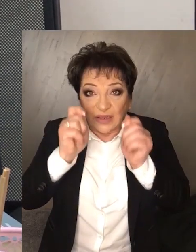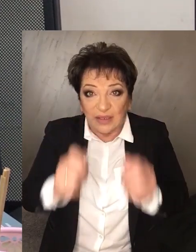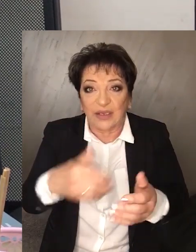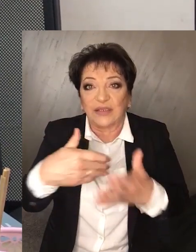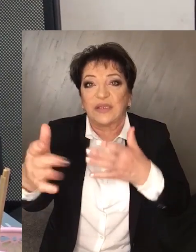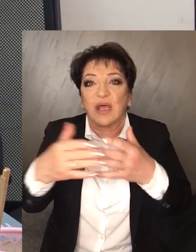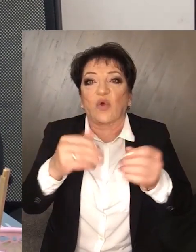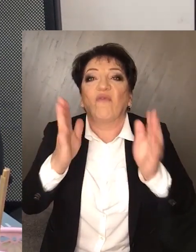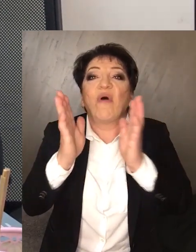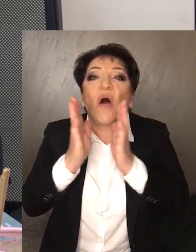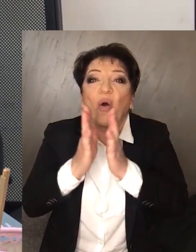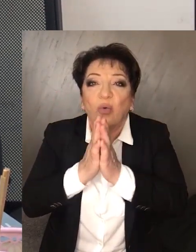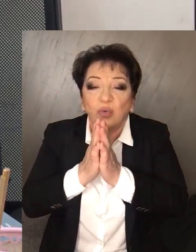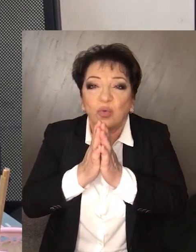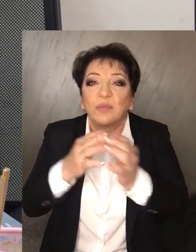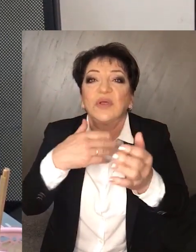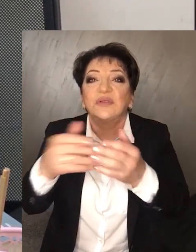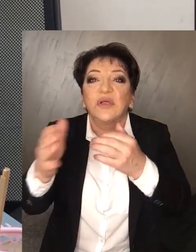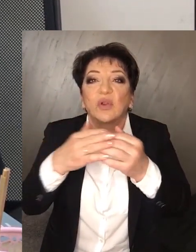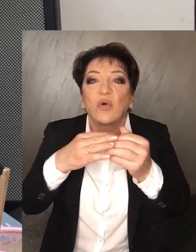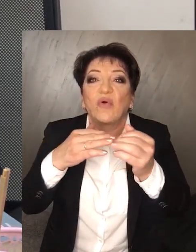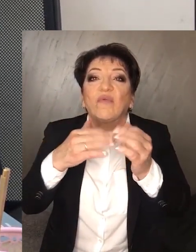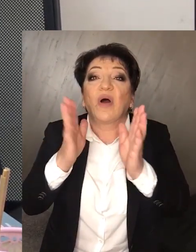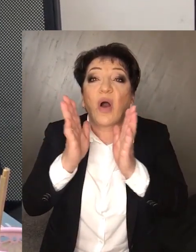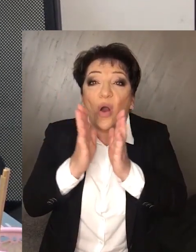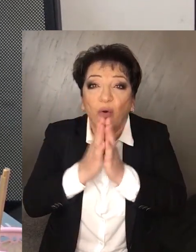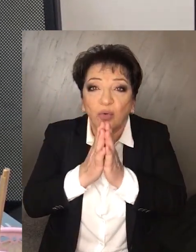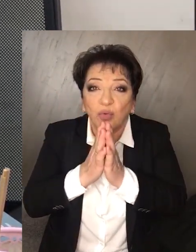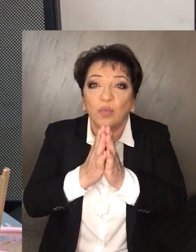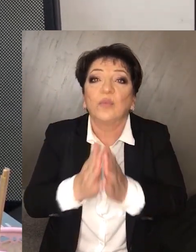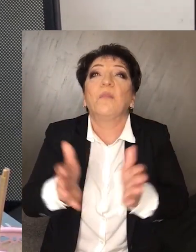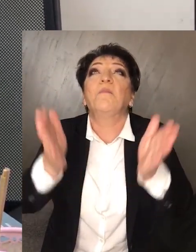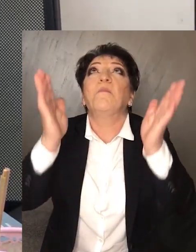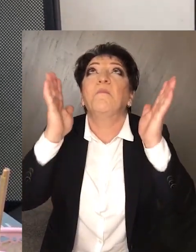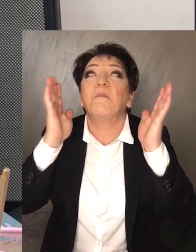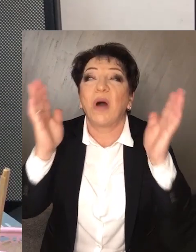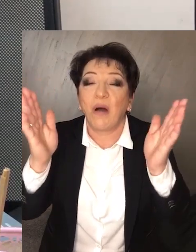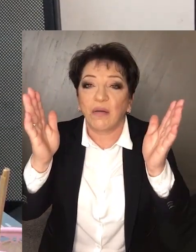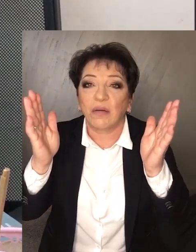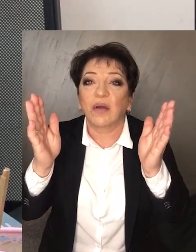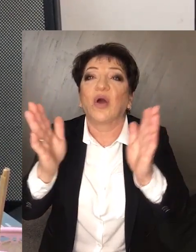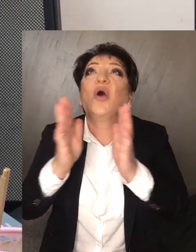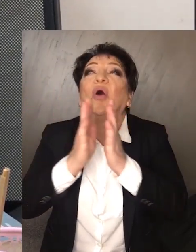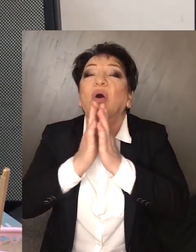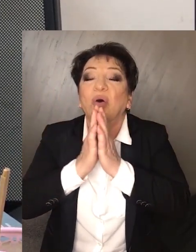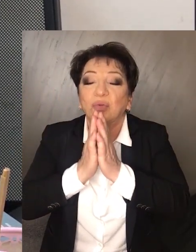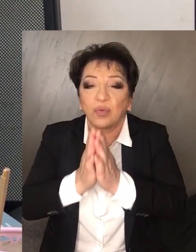Աստված մարդու մեջ եթե ուզում է տնի ձեռքերով է, ձեռքերով աղոթում ենք մենք,